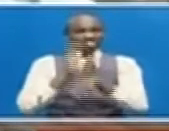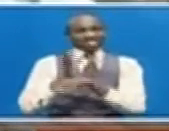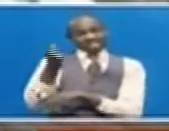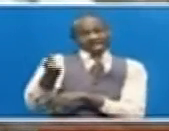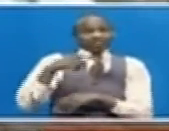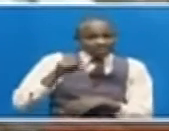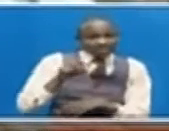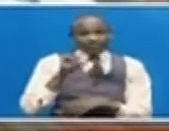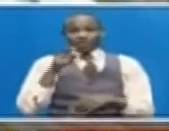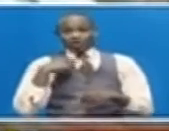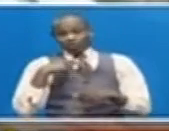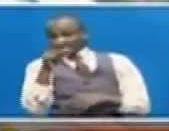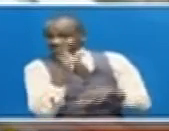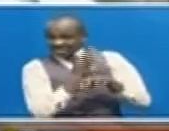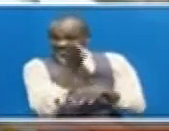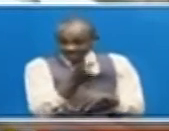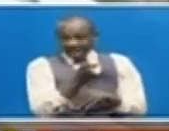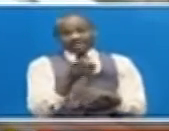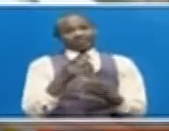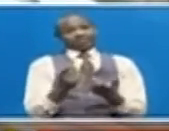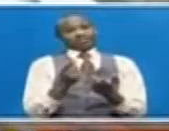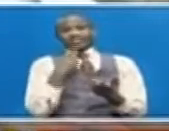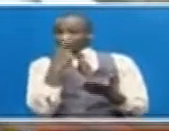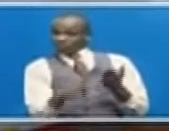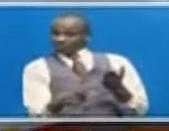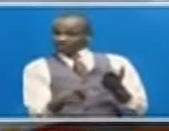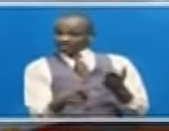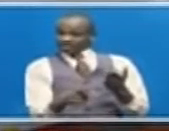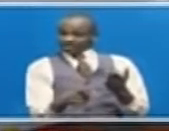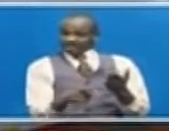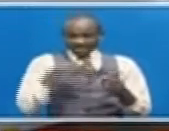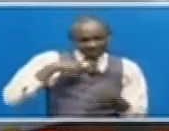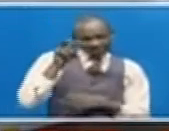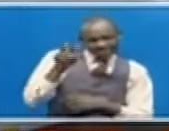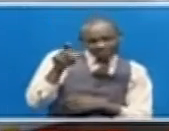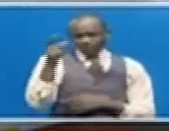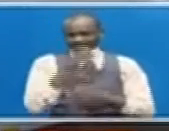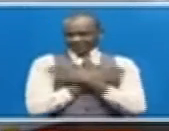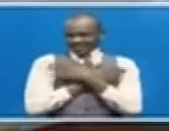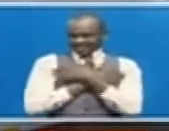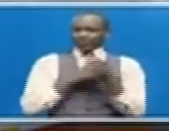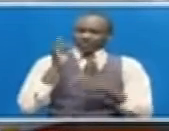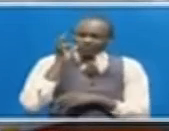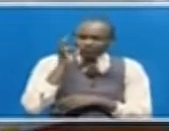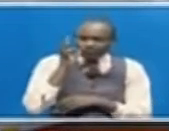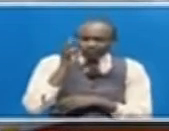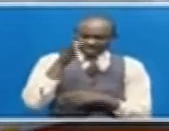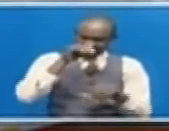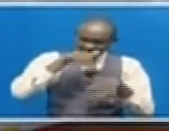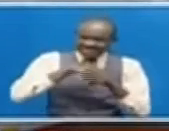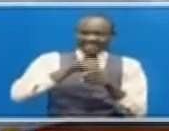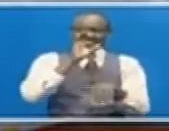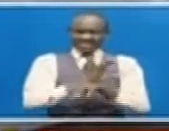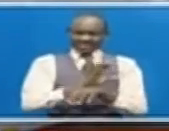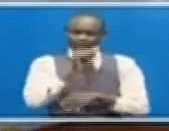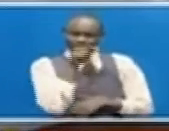wamekwenda hii ni kulingana na mmoja wao ambao wanasema walimuona mmoja wao akiwa kanisani Akila matunda